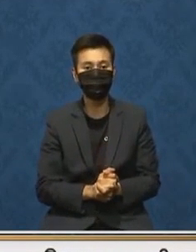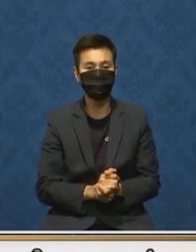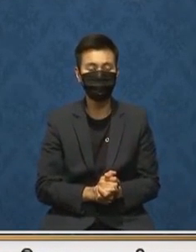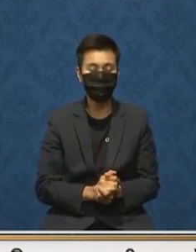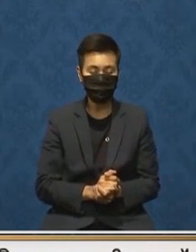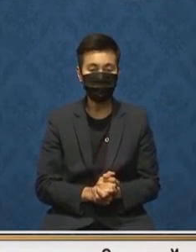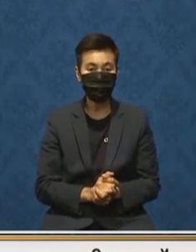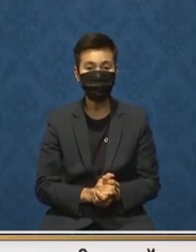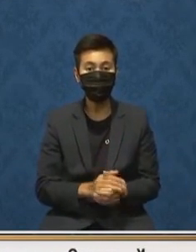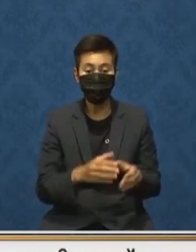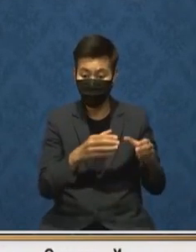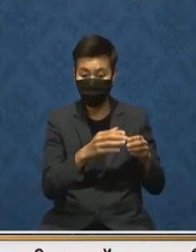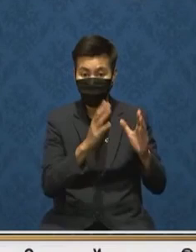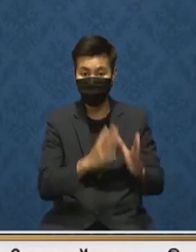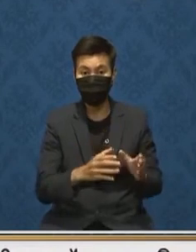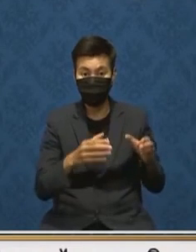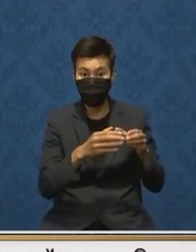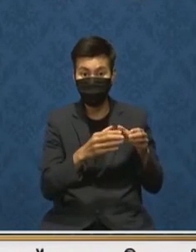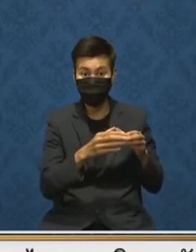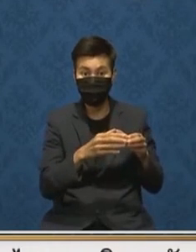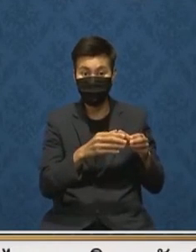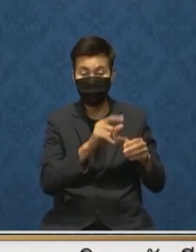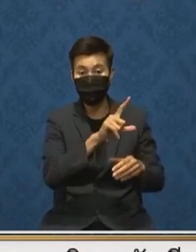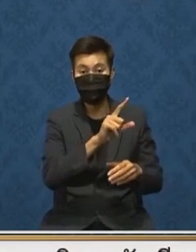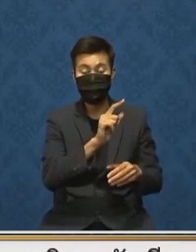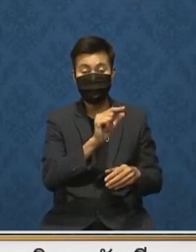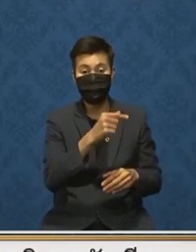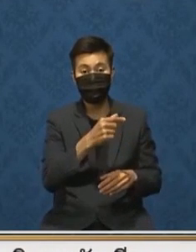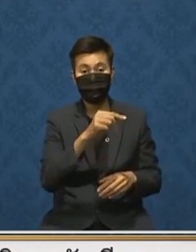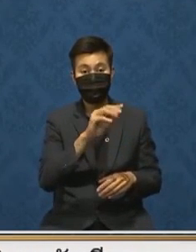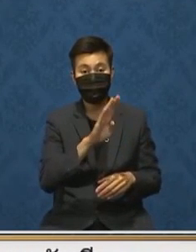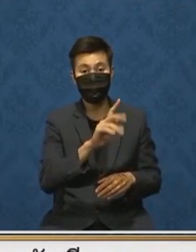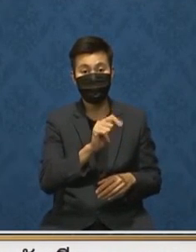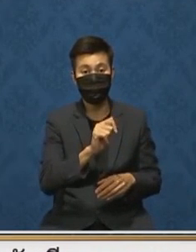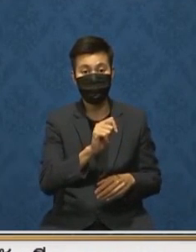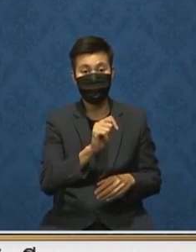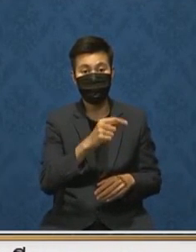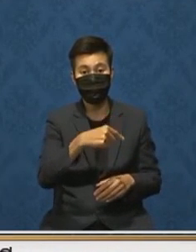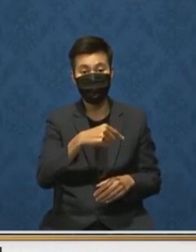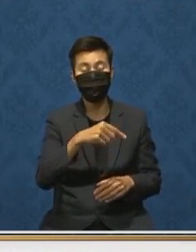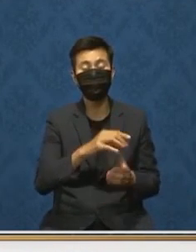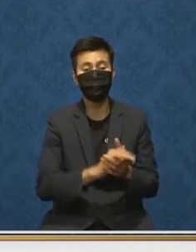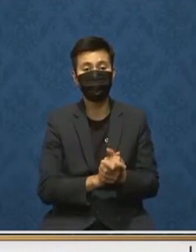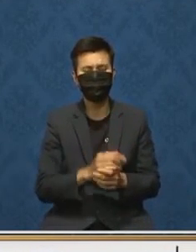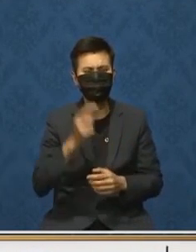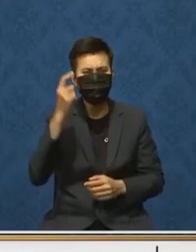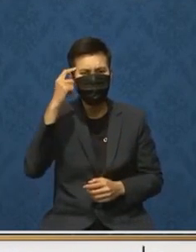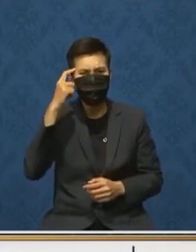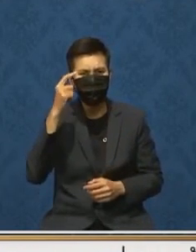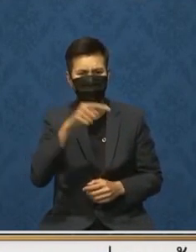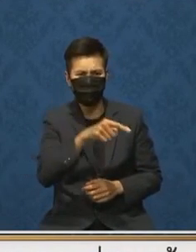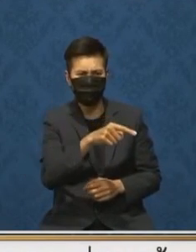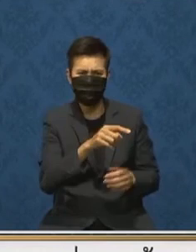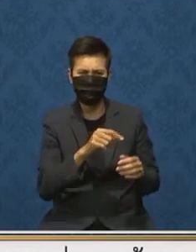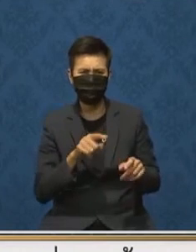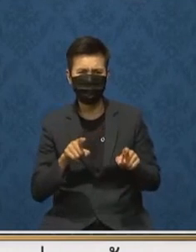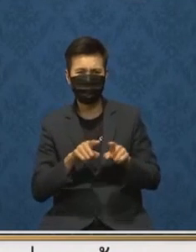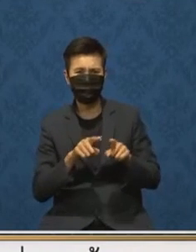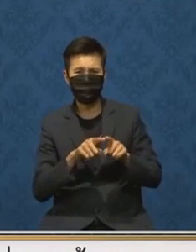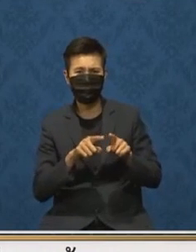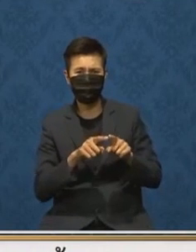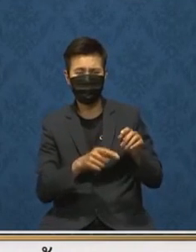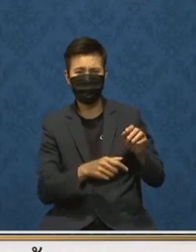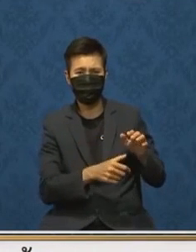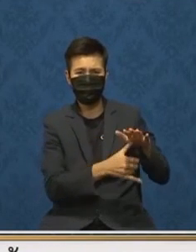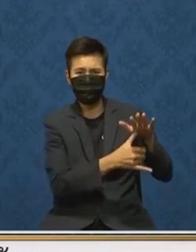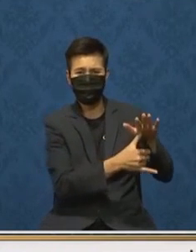านี้อย่าไปดูถูกแล้วอย่าไปคิดว่าเขาเนี่ยมีปมด้อยอย่าไปคิดอย่างนั้นเด็ดขาดไม่ใช่ปมด้อยเพราะว่าเข